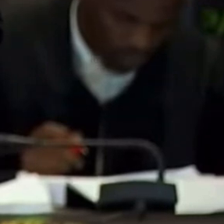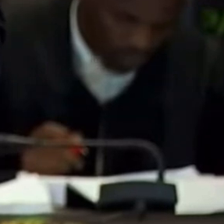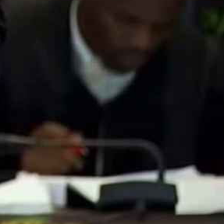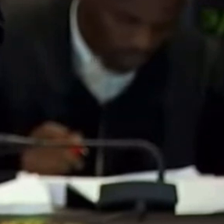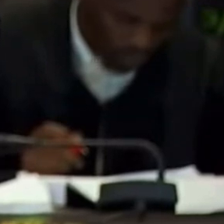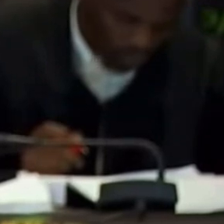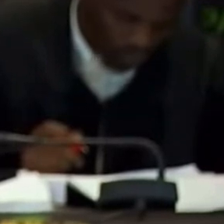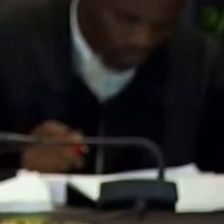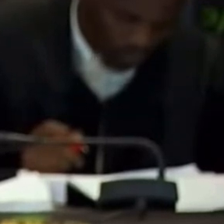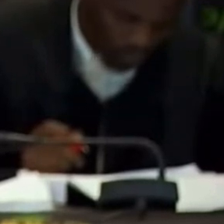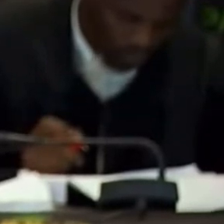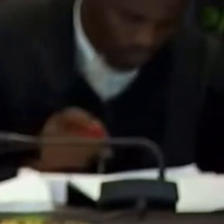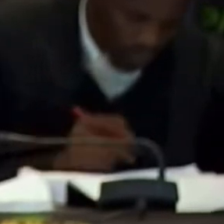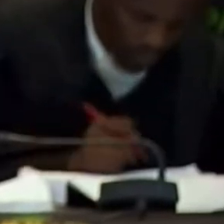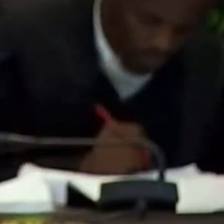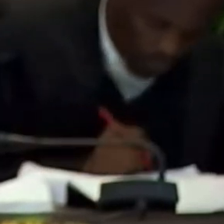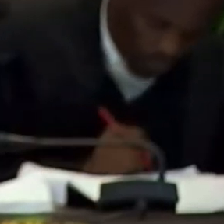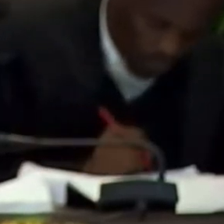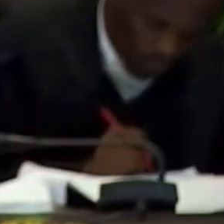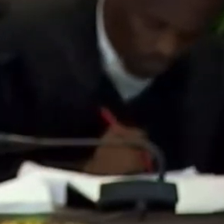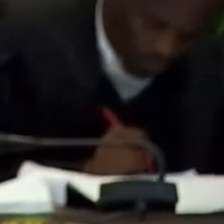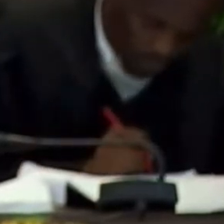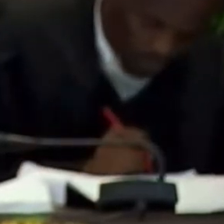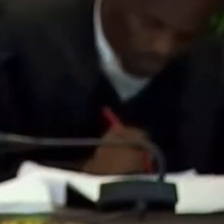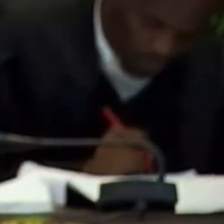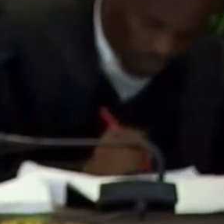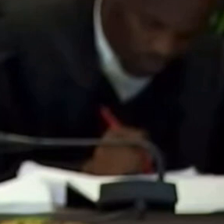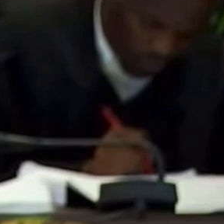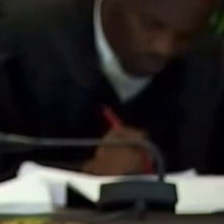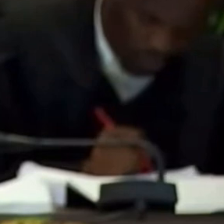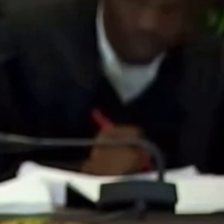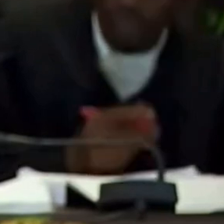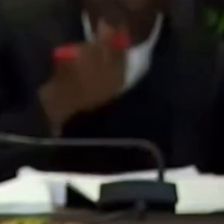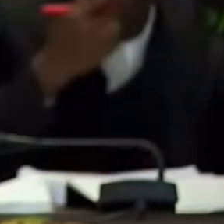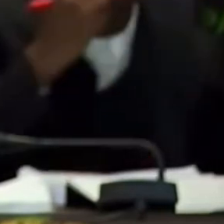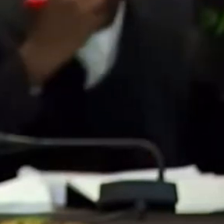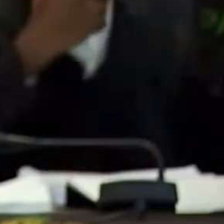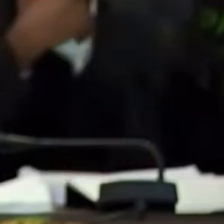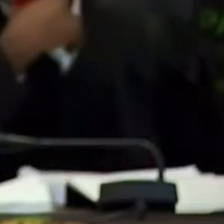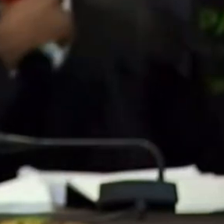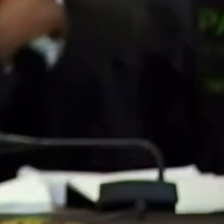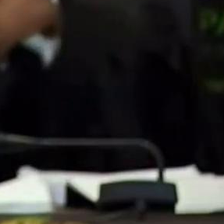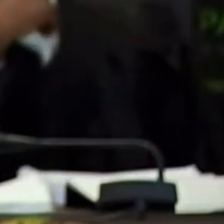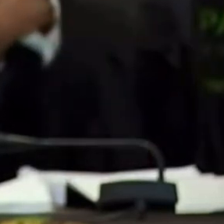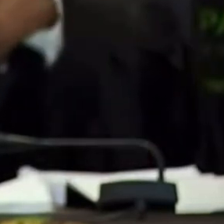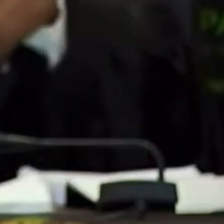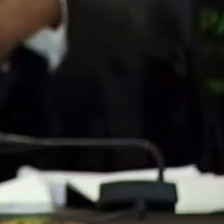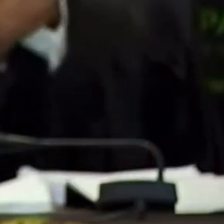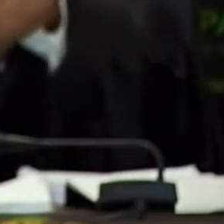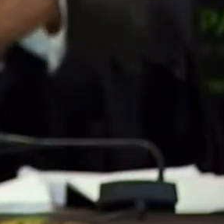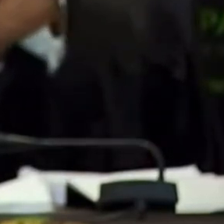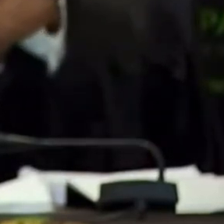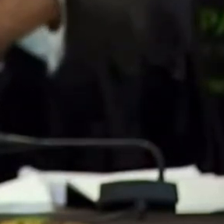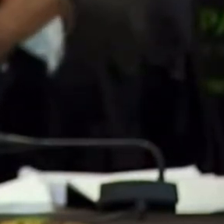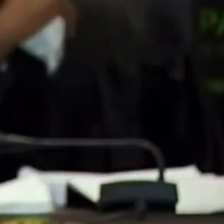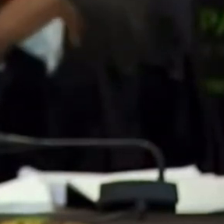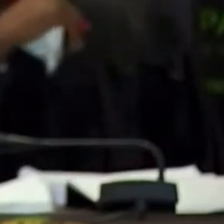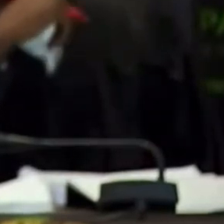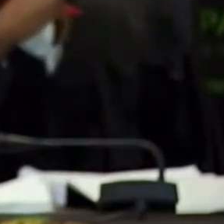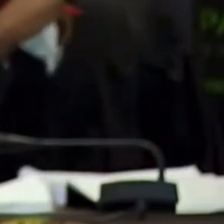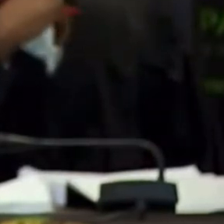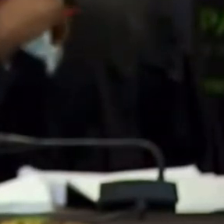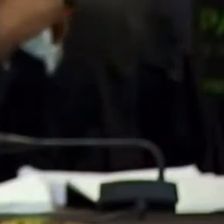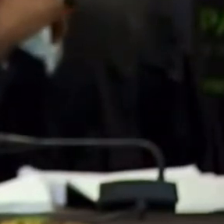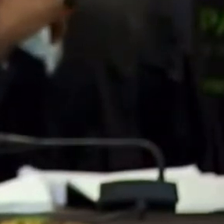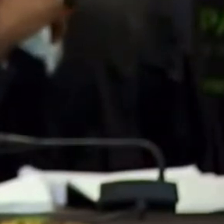responsibility to ourselves, our constituents, our political parties and to God. God entrusted us with a responsibility